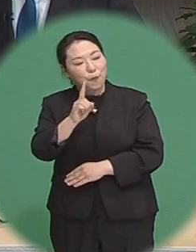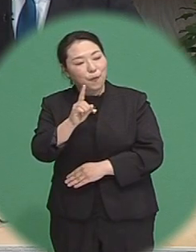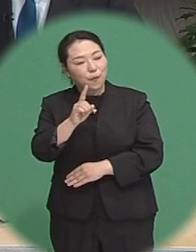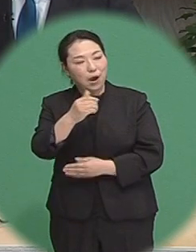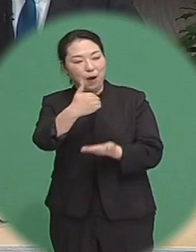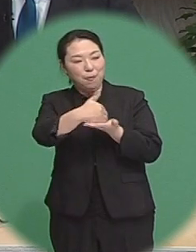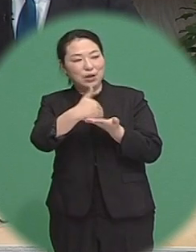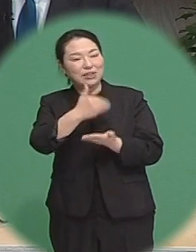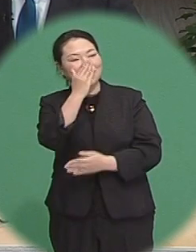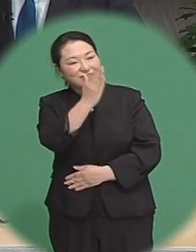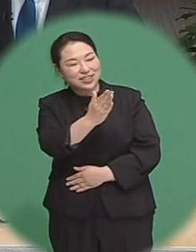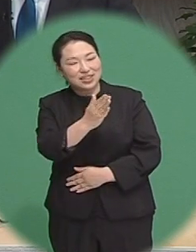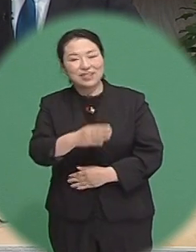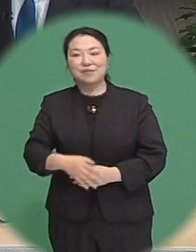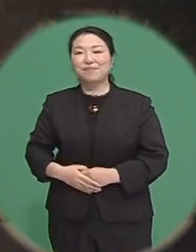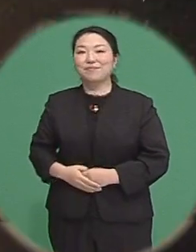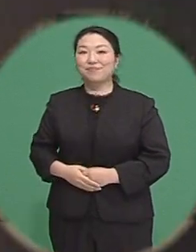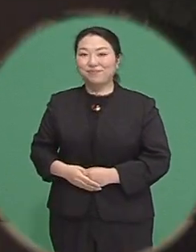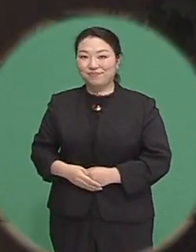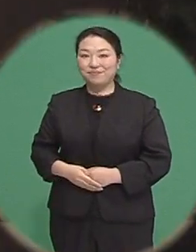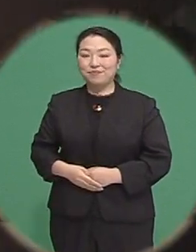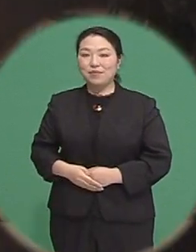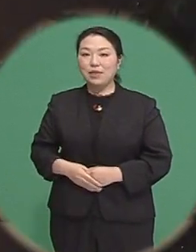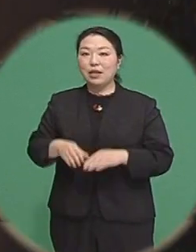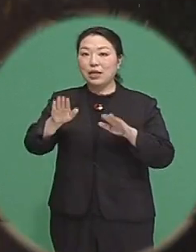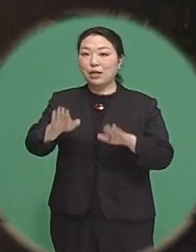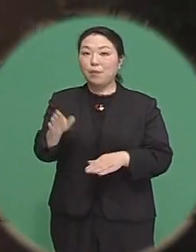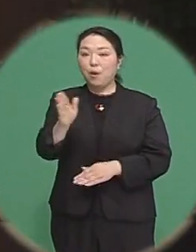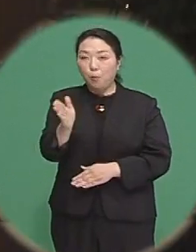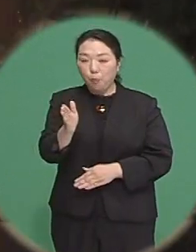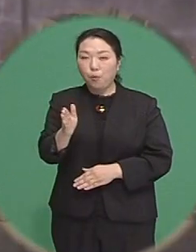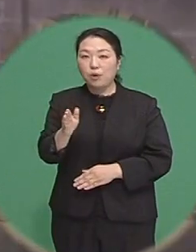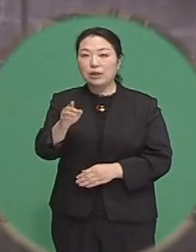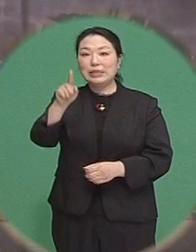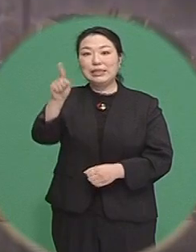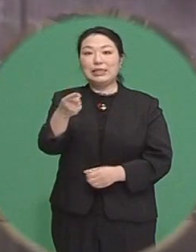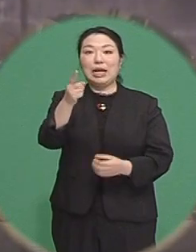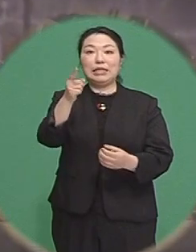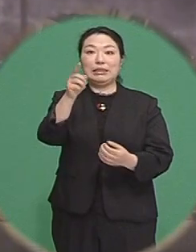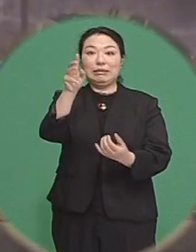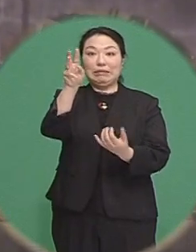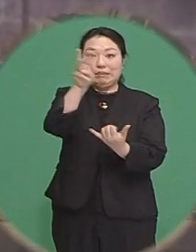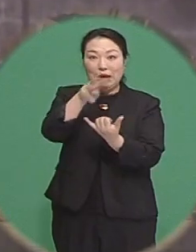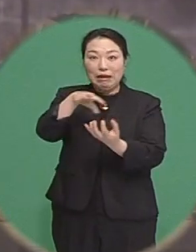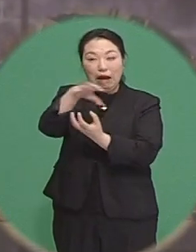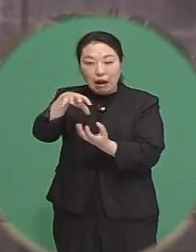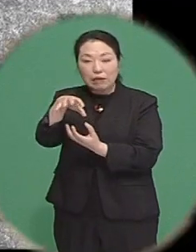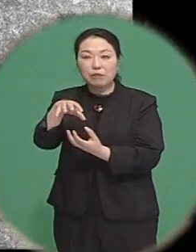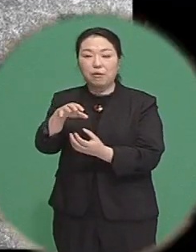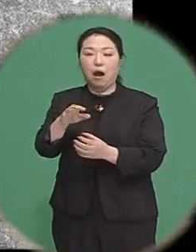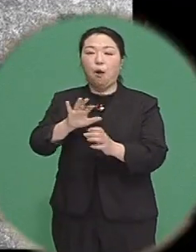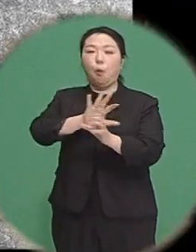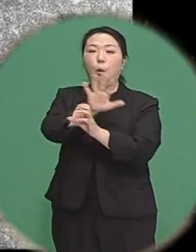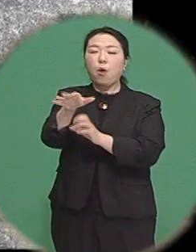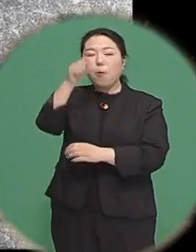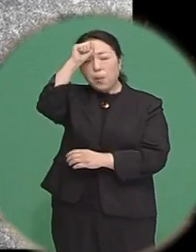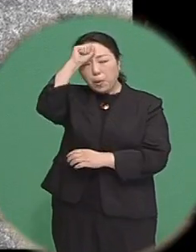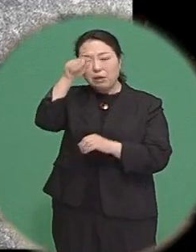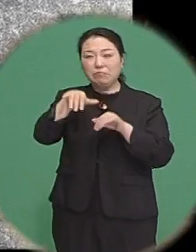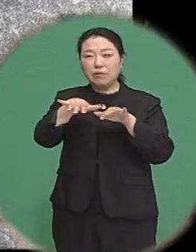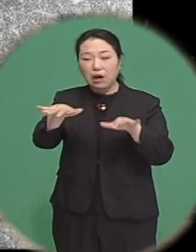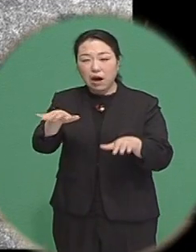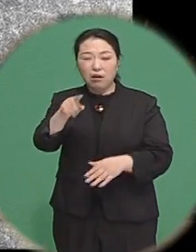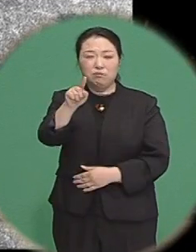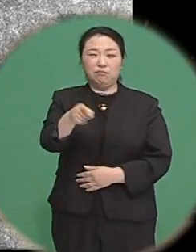てお聞かせいただけますかはい近年自然災害や新型コロナウイルス感染症といった機器事象が